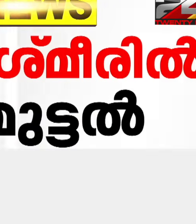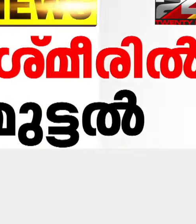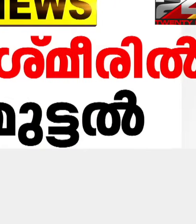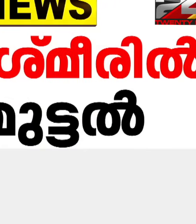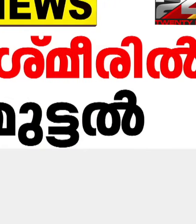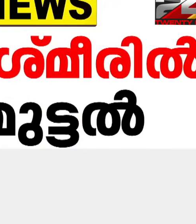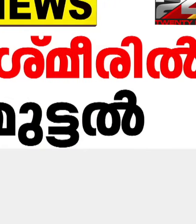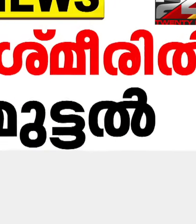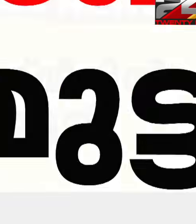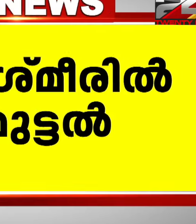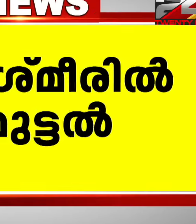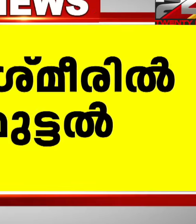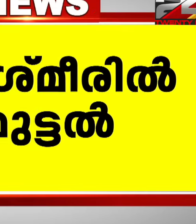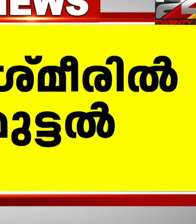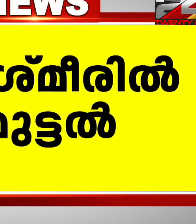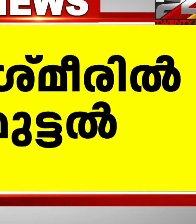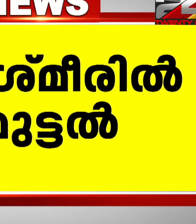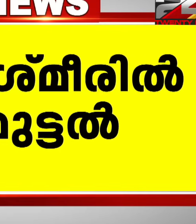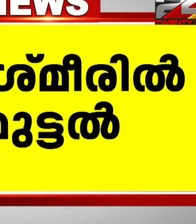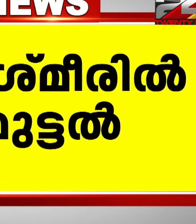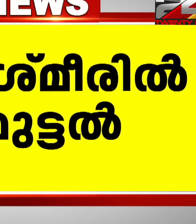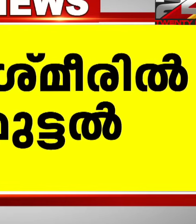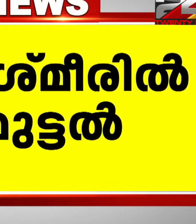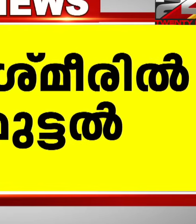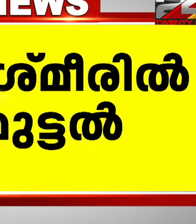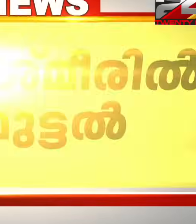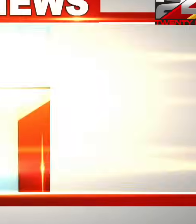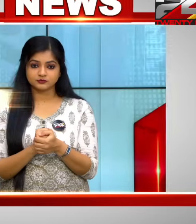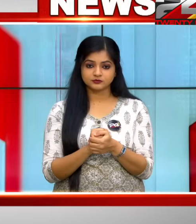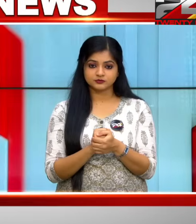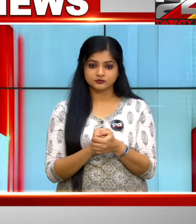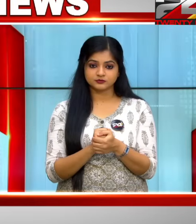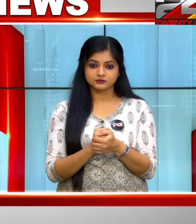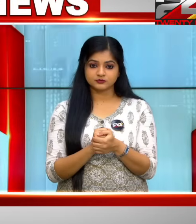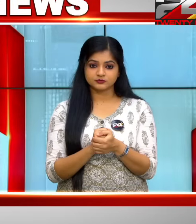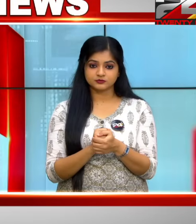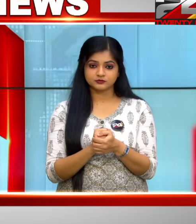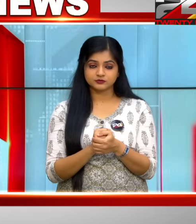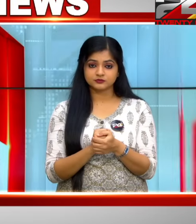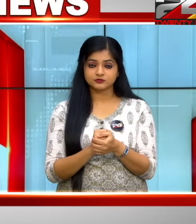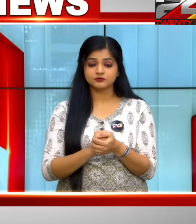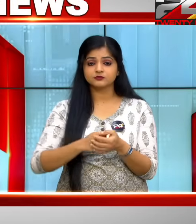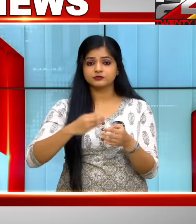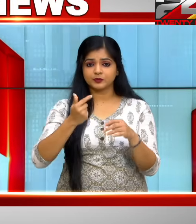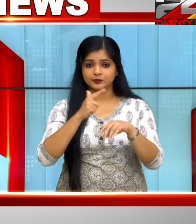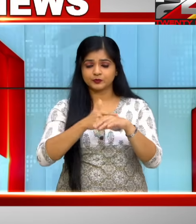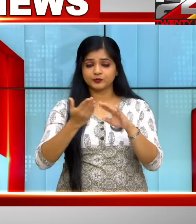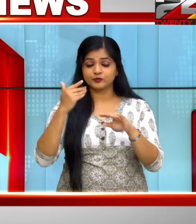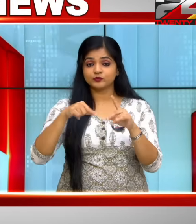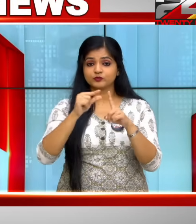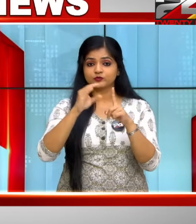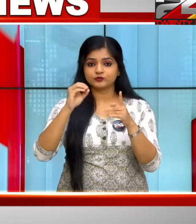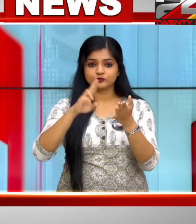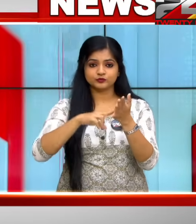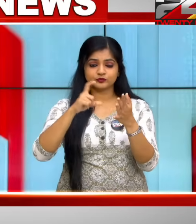ഇന്ന് അല്പസമയം മുമ്പ് പൂഞ്ചിലെ സിനായ് മേഖലയിലാണ് ഏറ്റുമുട്ടൽ ഉണ്ടായത്. ഈ ഏറ്റുമുട്ടലിന് പിന്നാലെ തന്നെ സുരക്ഷാ